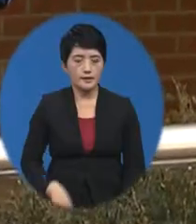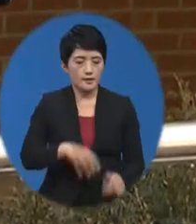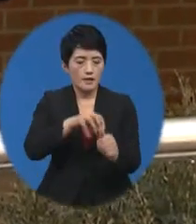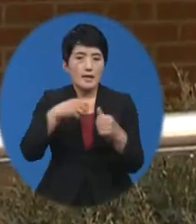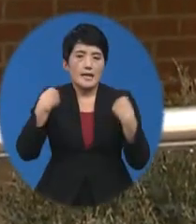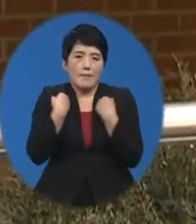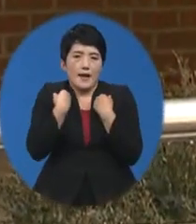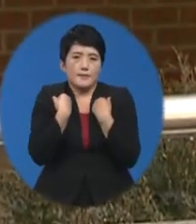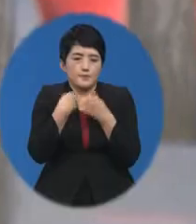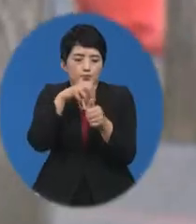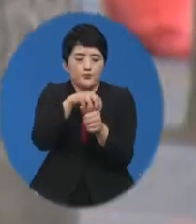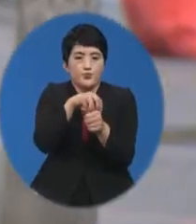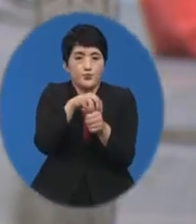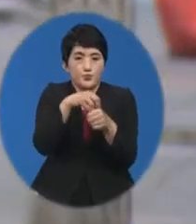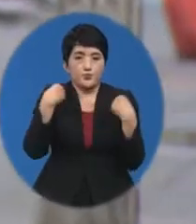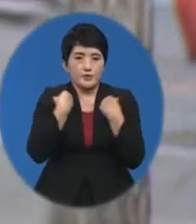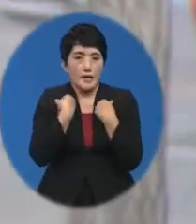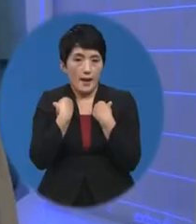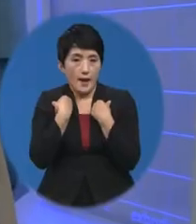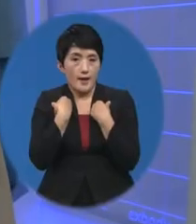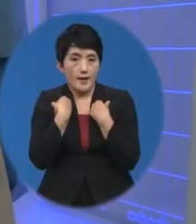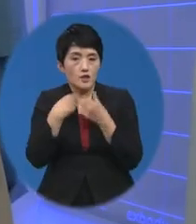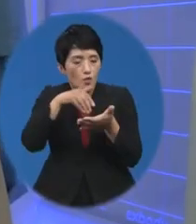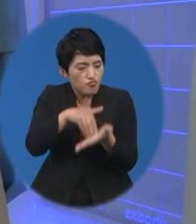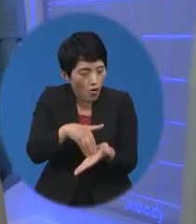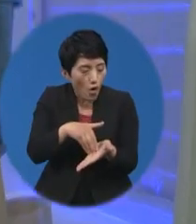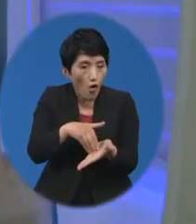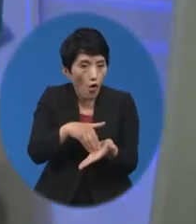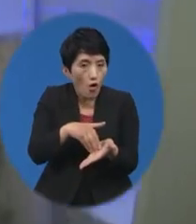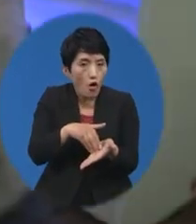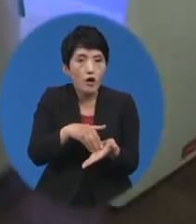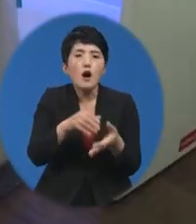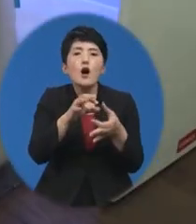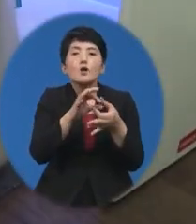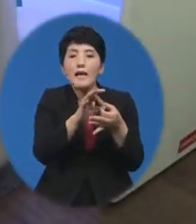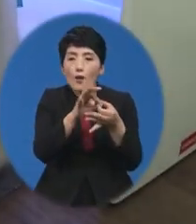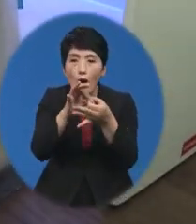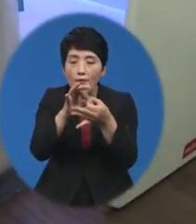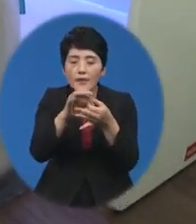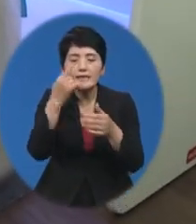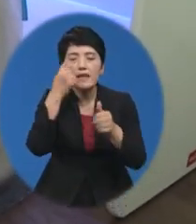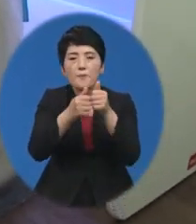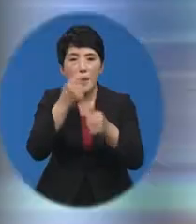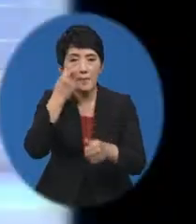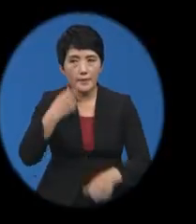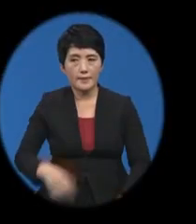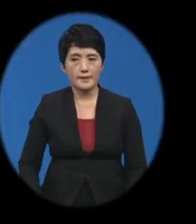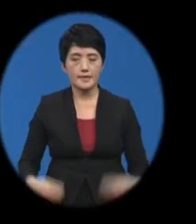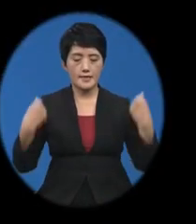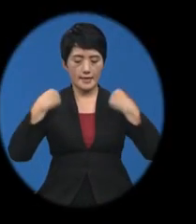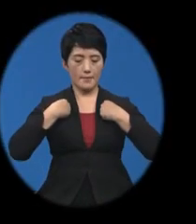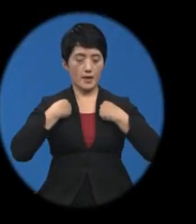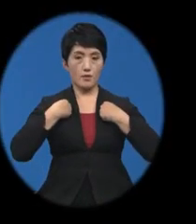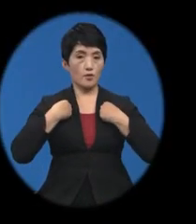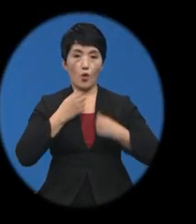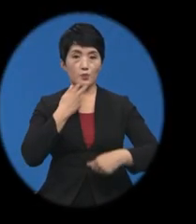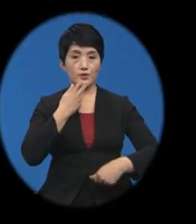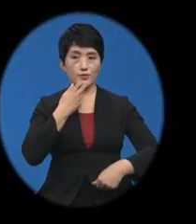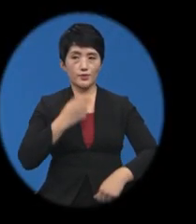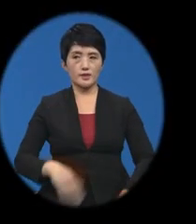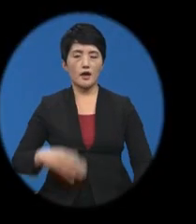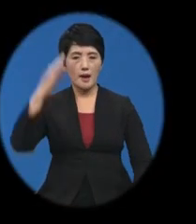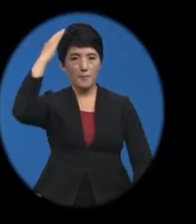건강의 관계를 실험을 통해 살펴봤습니다. 먼저 가방을 메지 않았을 때와 비교해 볼까요? 머리부터